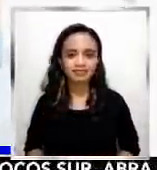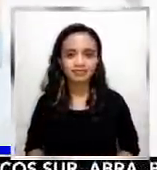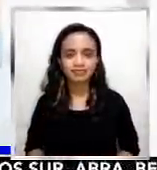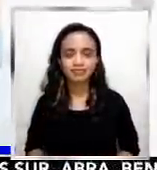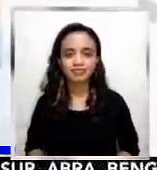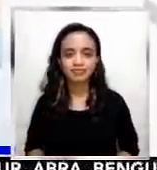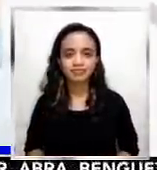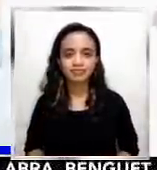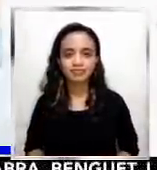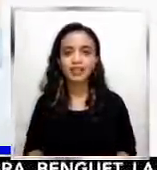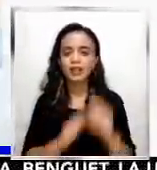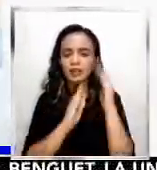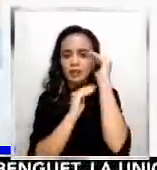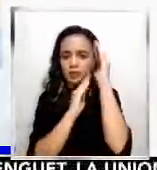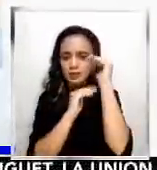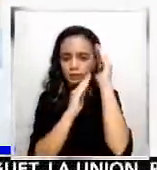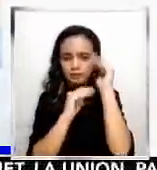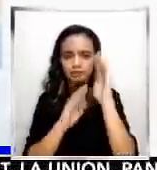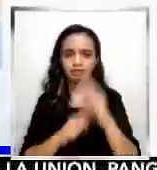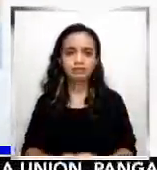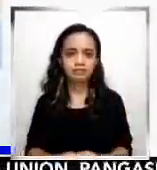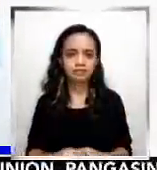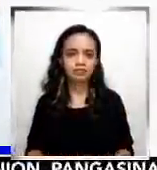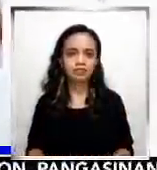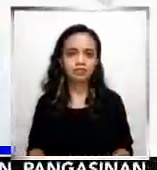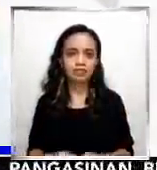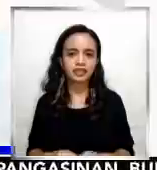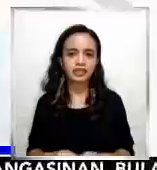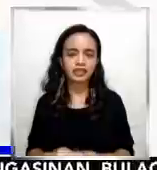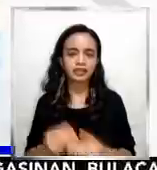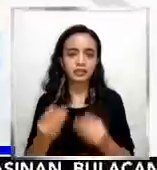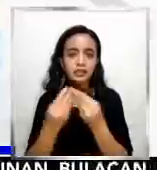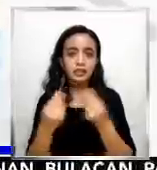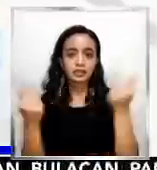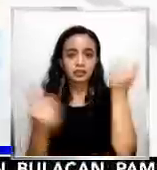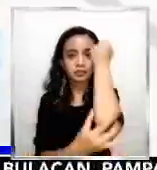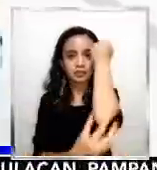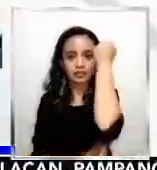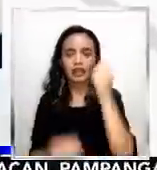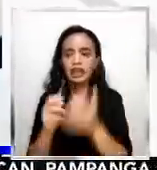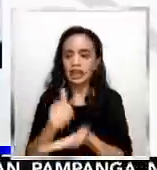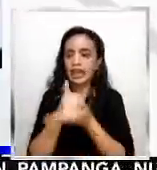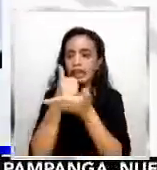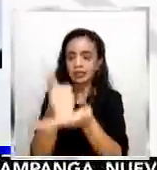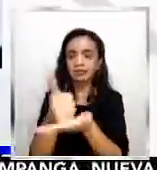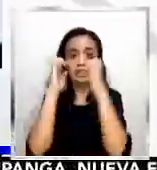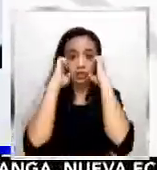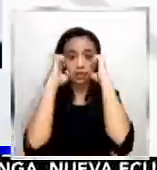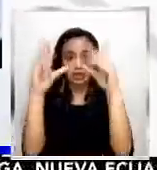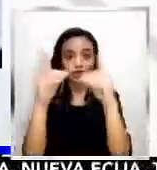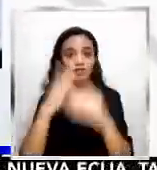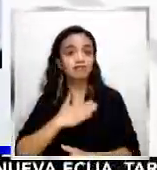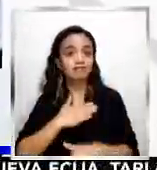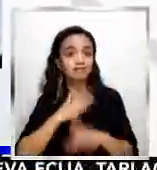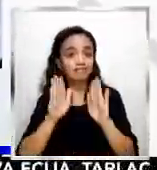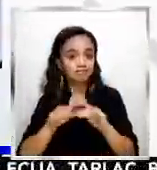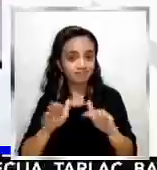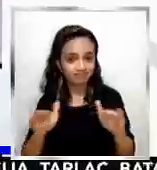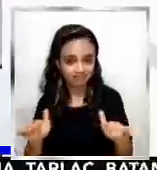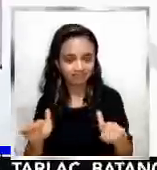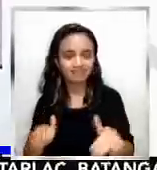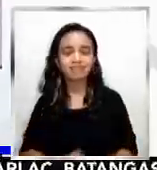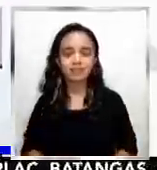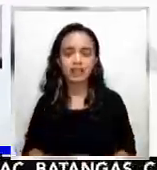Maka-ahon din sa hirapan, sir. Makatulong sa pag-aral ng anak ko. Tapos, yun talaga ang pangarap ko,